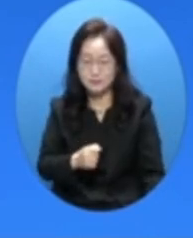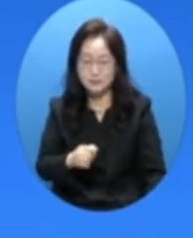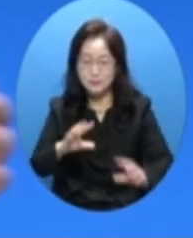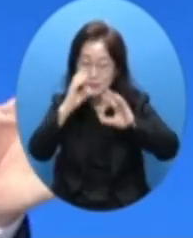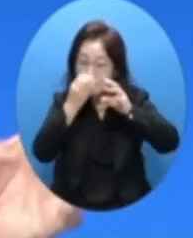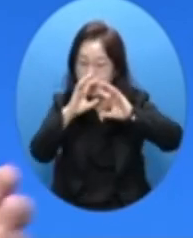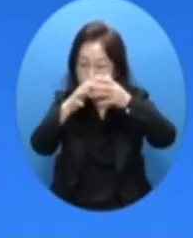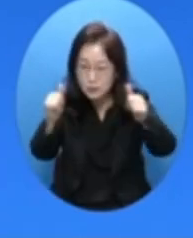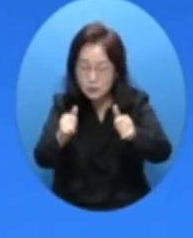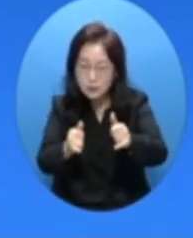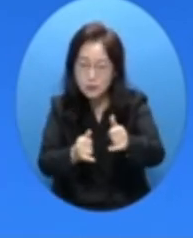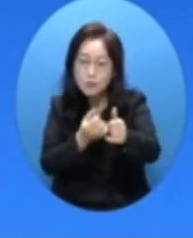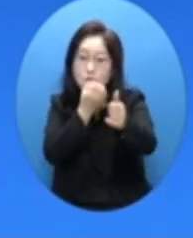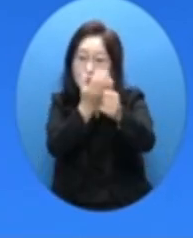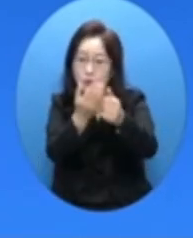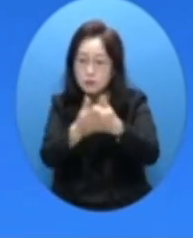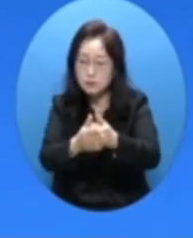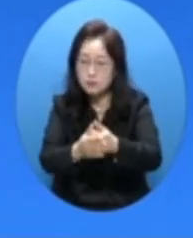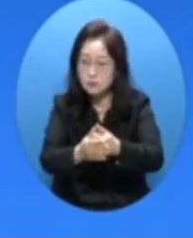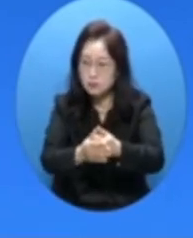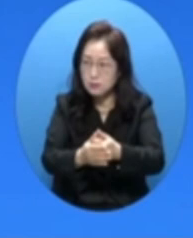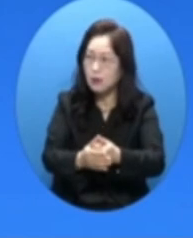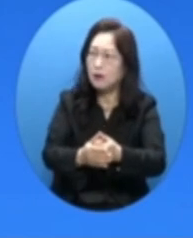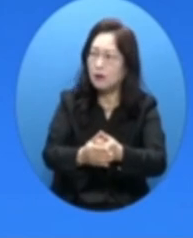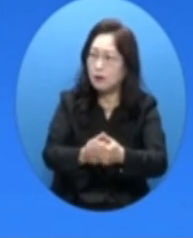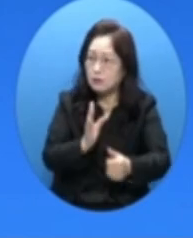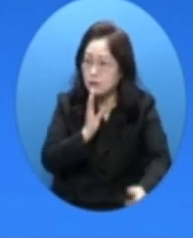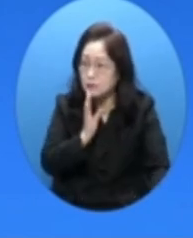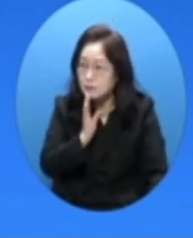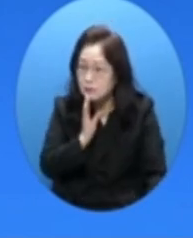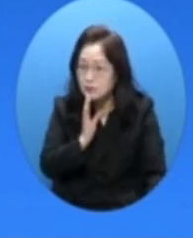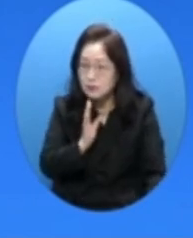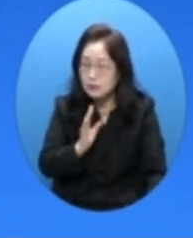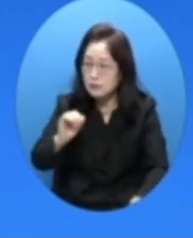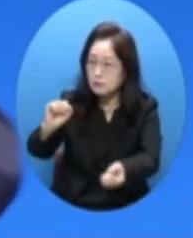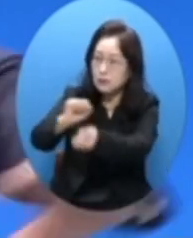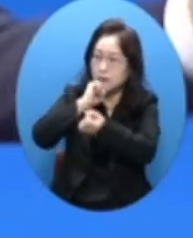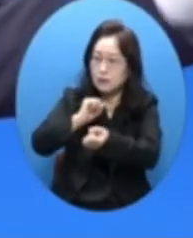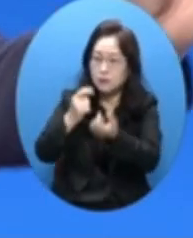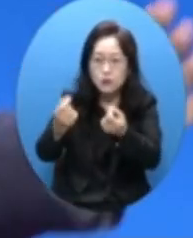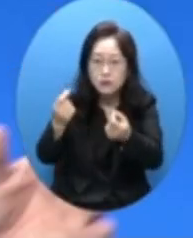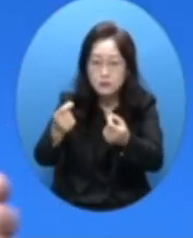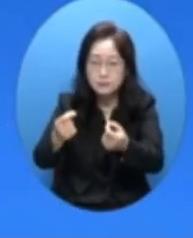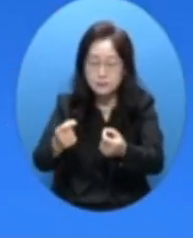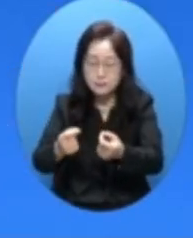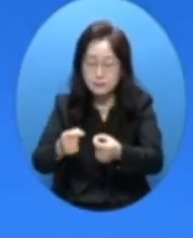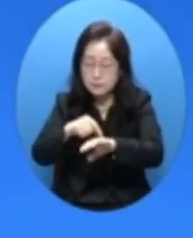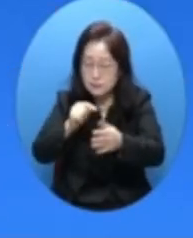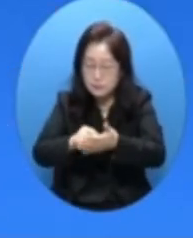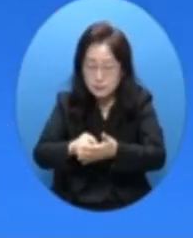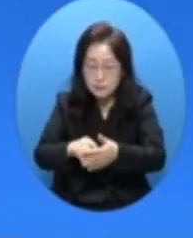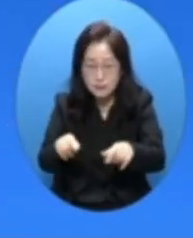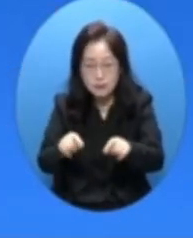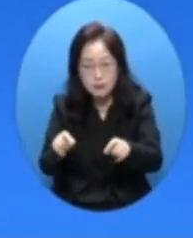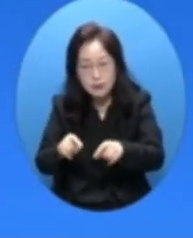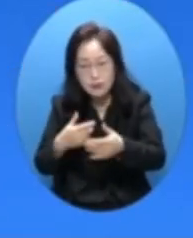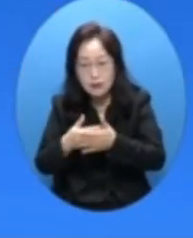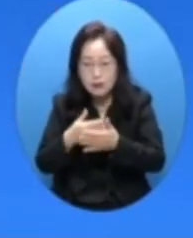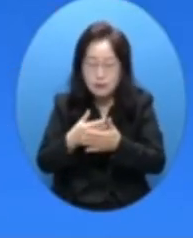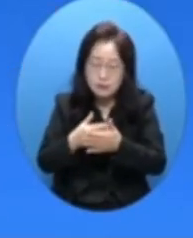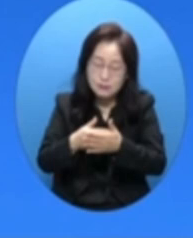이스라엘 백성들이 그 마음에 두려움이 마치 코로나 바이러스로 싹 퍼져가지고 저들이 다 두려